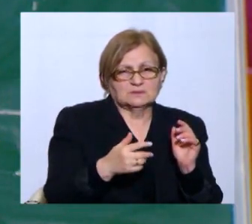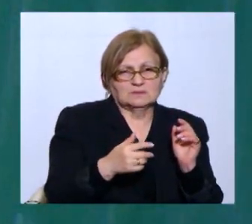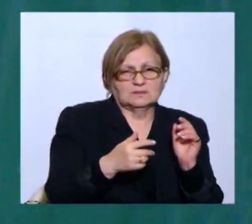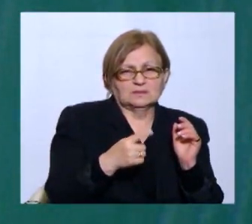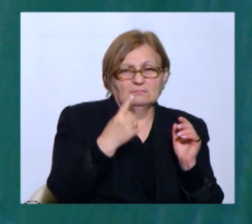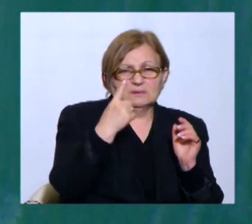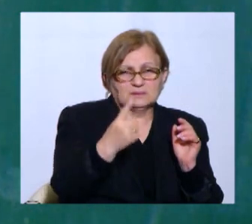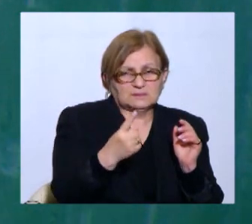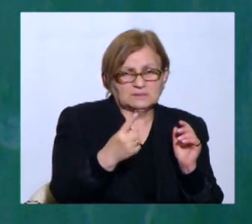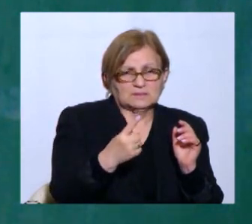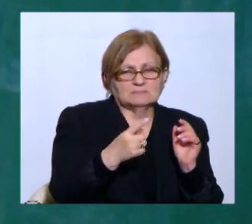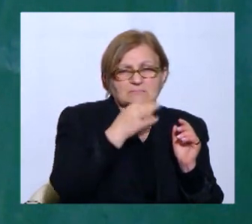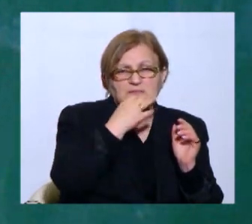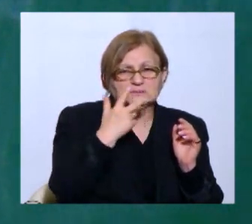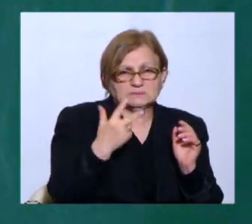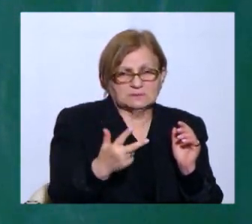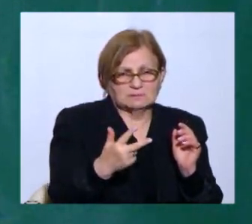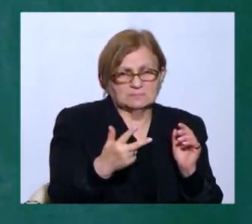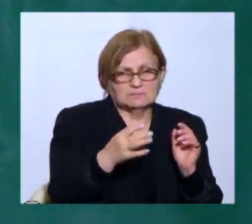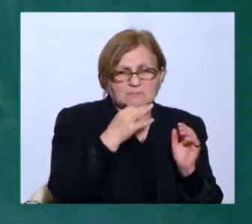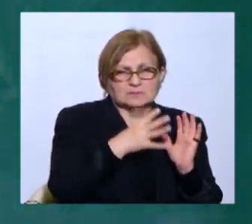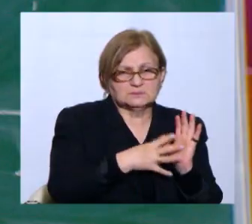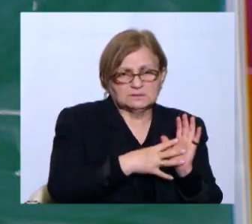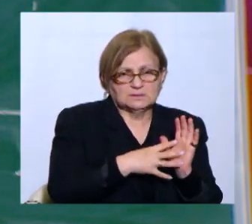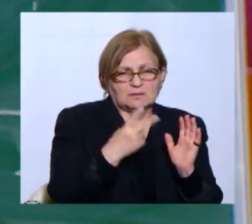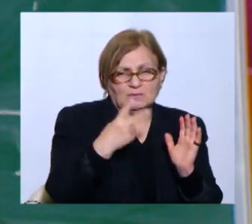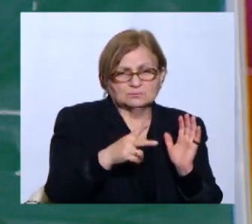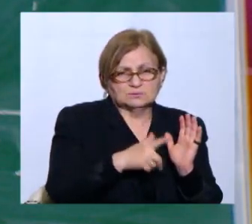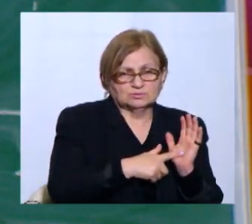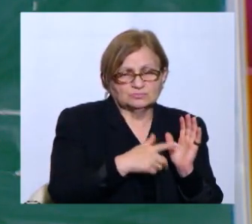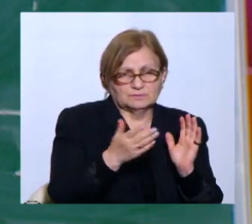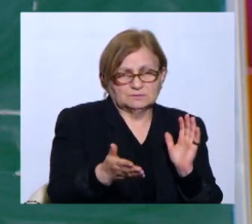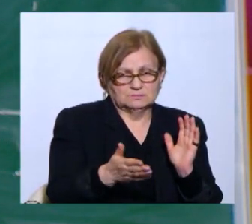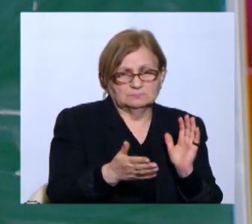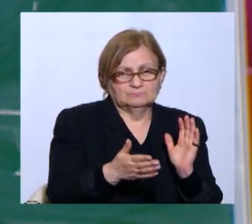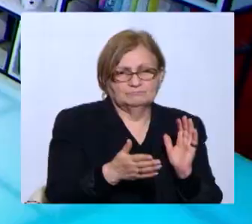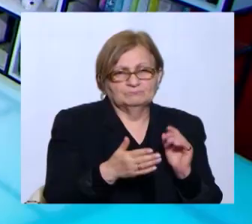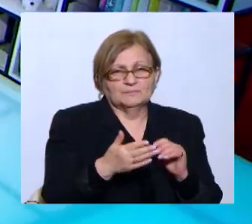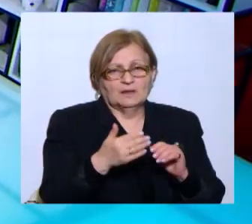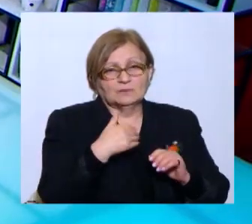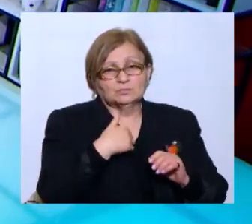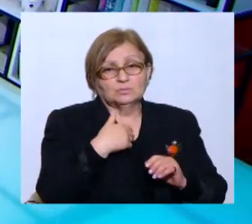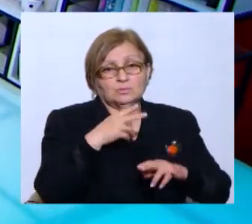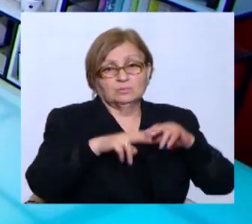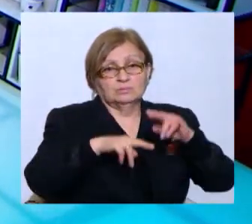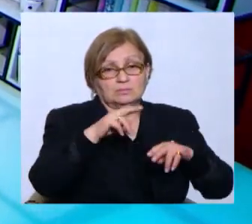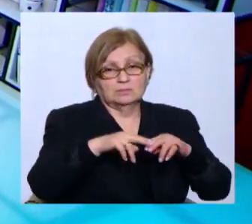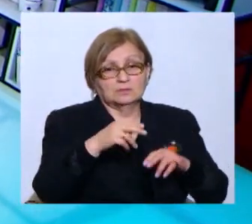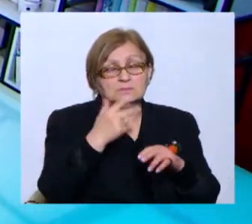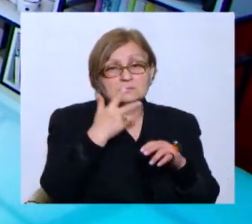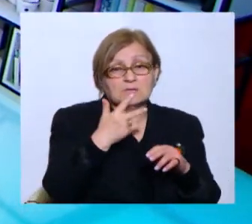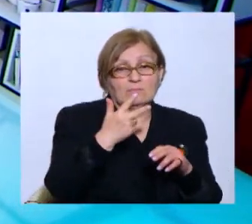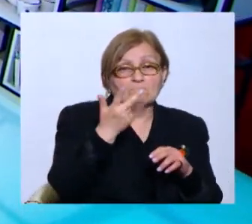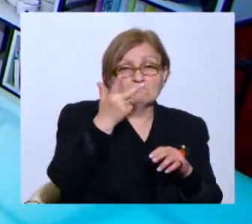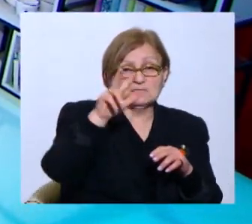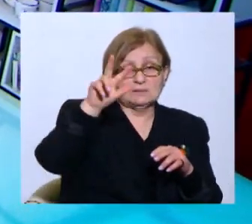არის 1, მერე არის 3, მერე არის 9, მერე არის 27. ახლა წარმოვიგიდეთ, ჩვენ თუ ვაგებთ 3-მესამე ხარისხში,